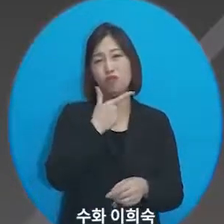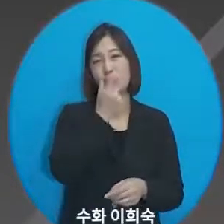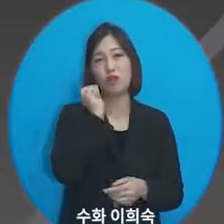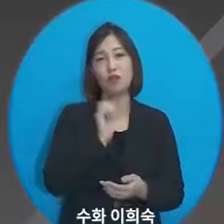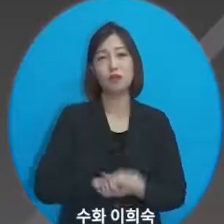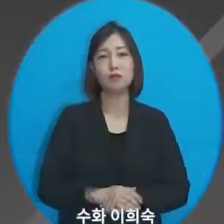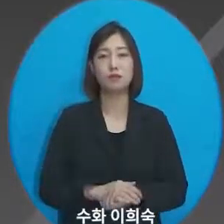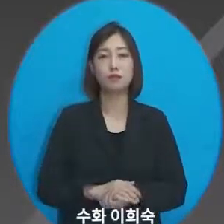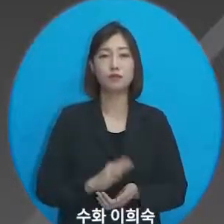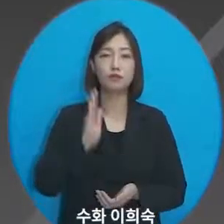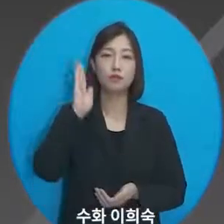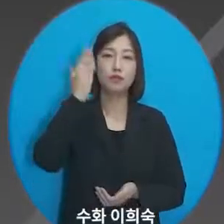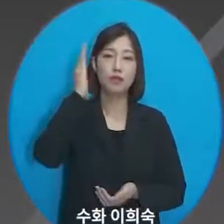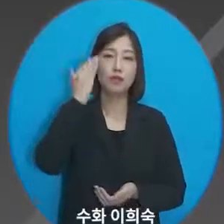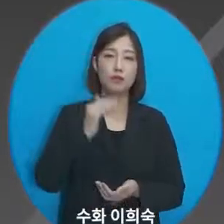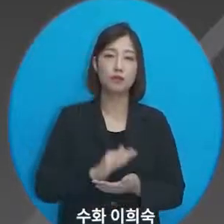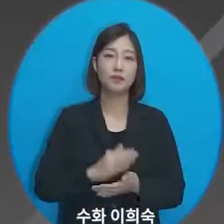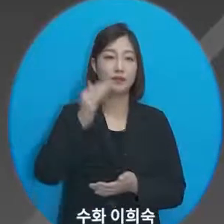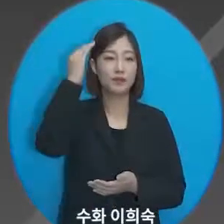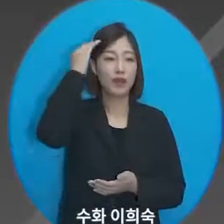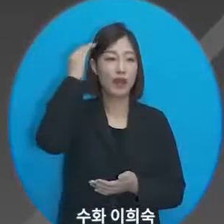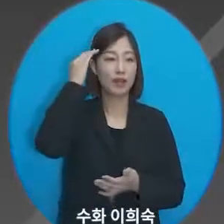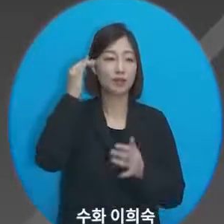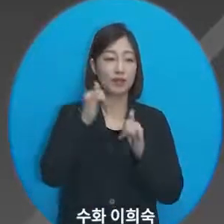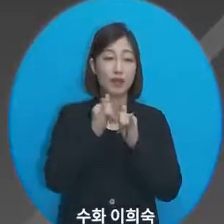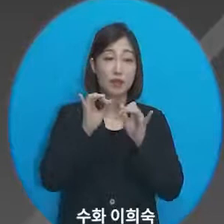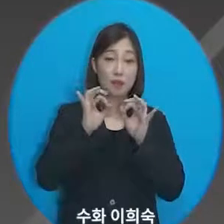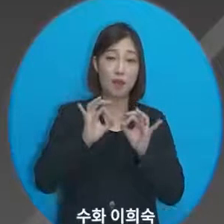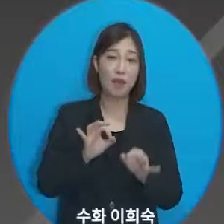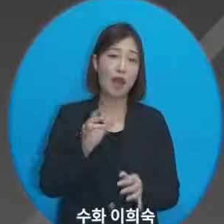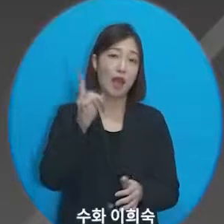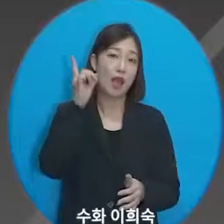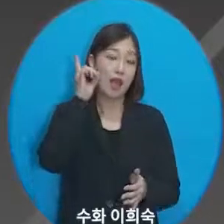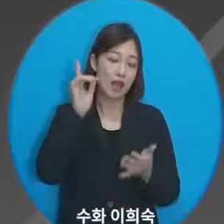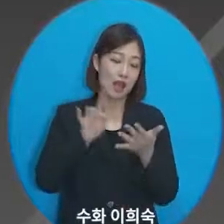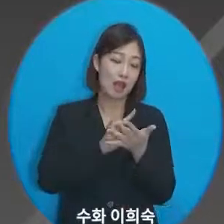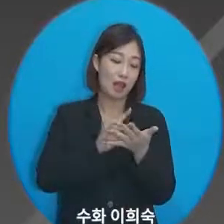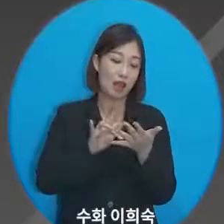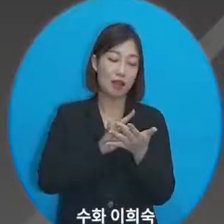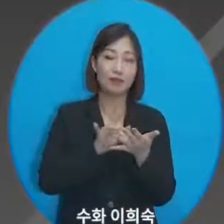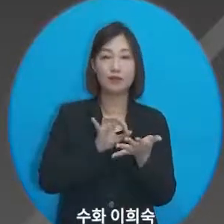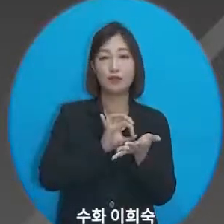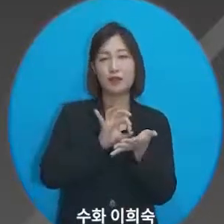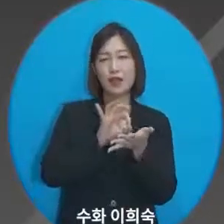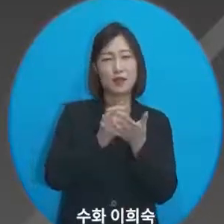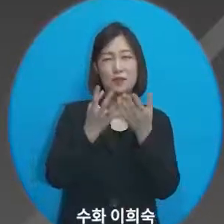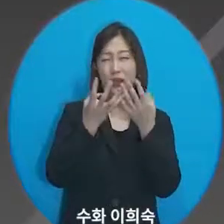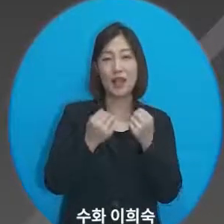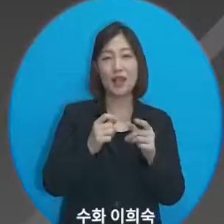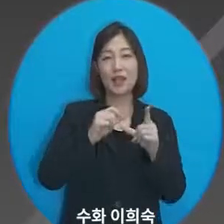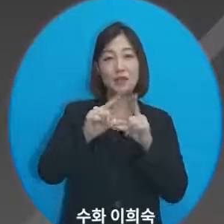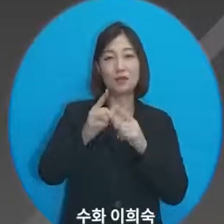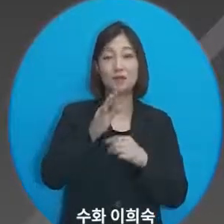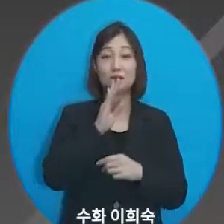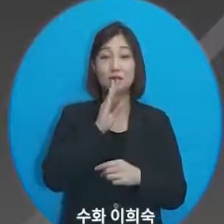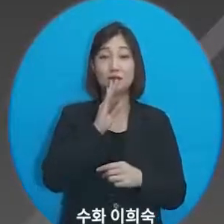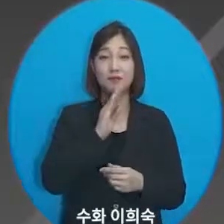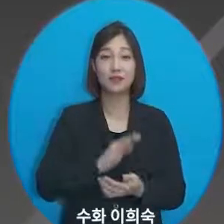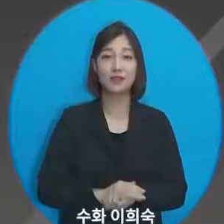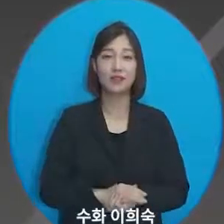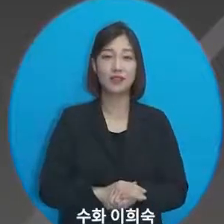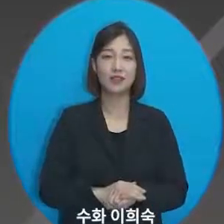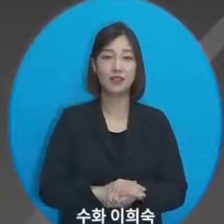그 국민들이 이제 스마트폰을 많이 씁니다. 그러니까 스마트폰도 굉장히 유대적 요소가 되게 많아요. 그러니까 시각장애를 위한 음성